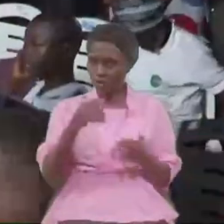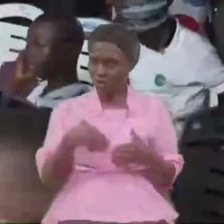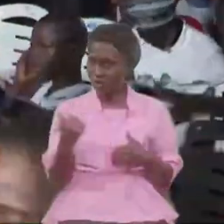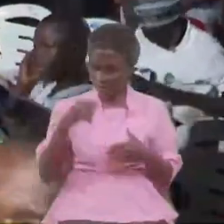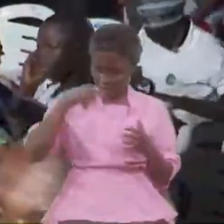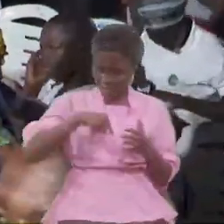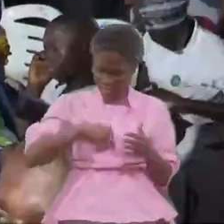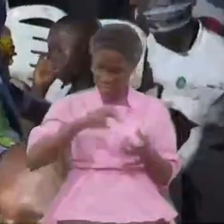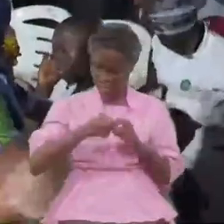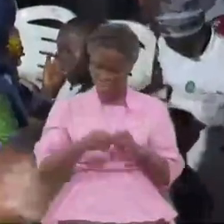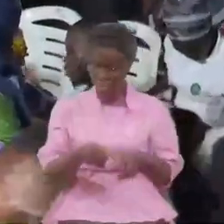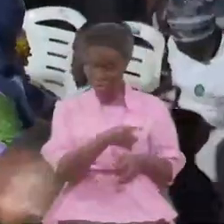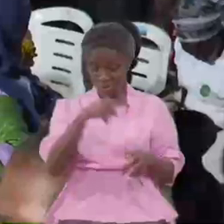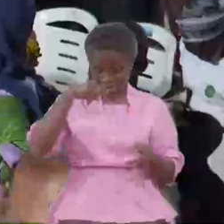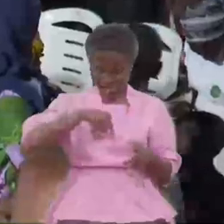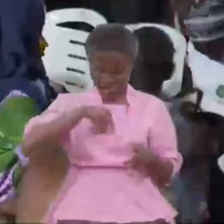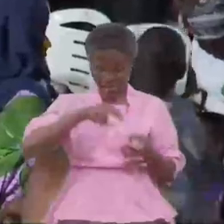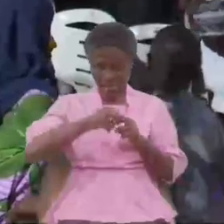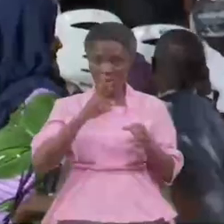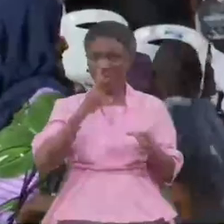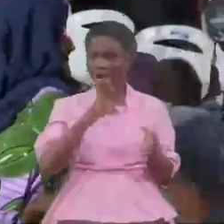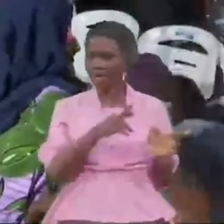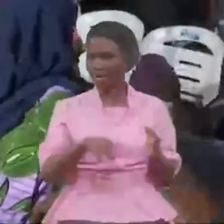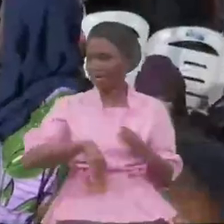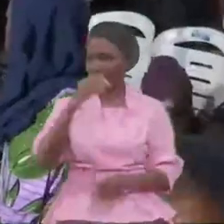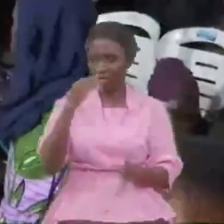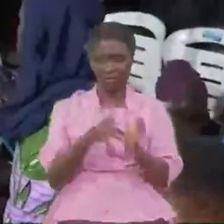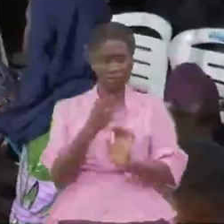Vous avez des problèmes internes, ces problèmes sont ôtés.